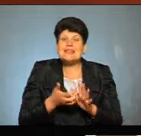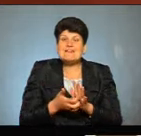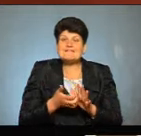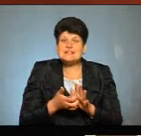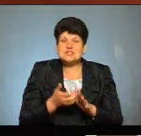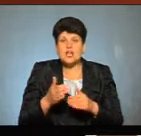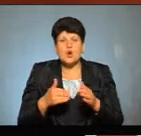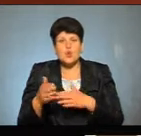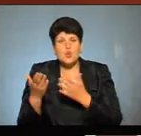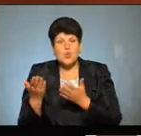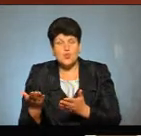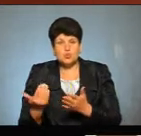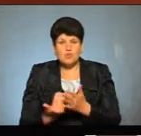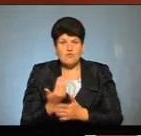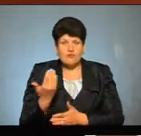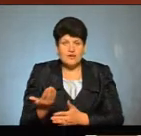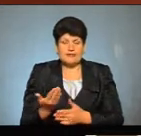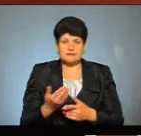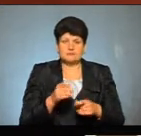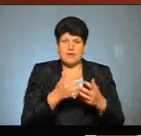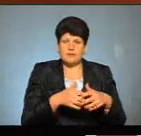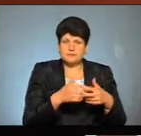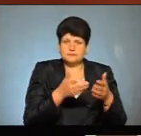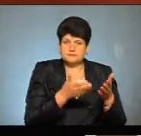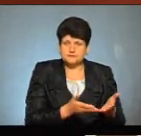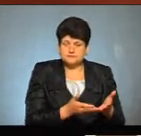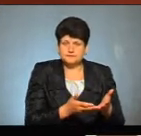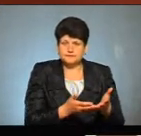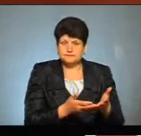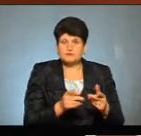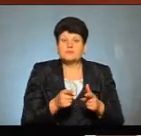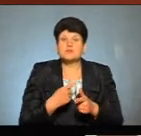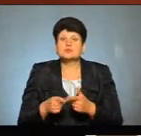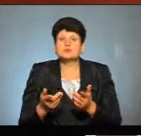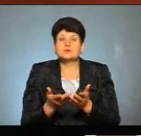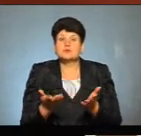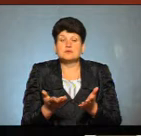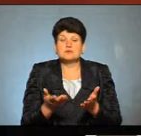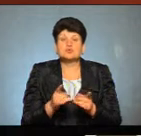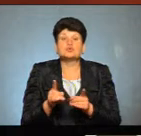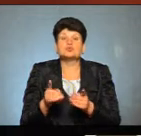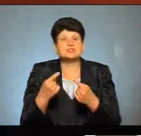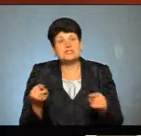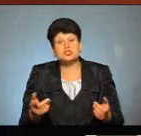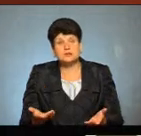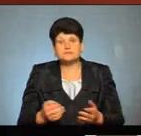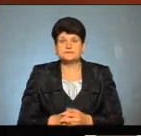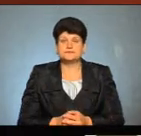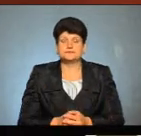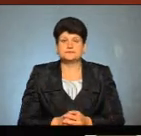рук, нових тест-систем, чи, можливо, чогось іншого?